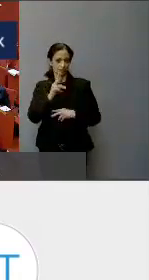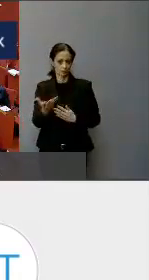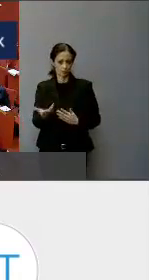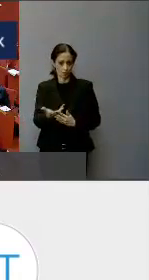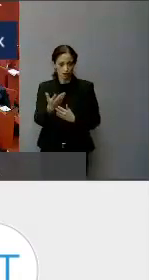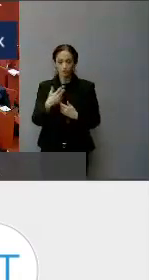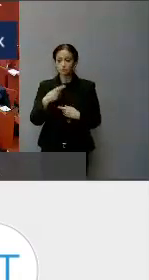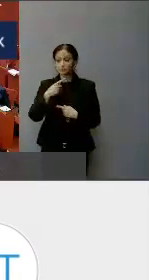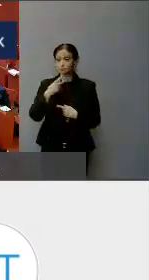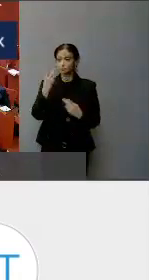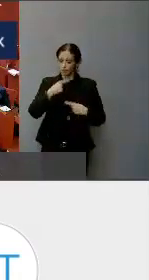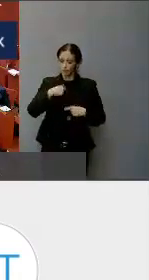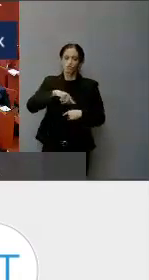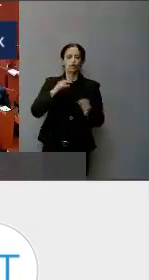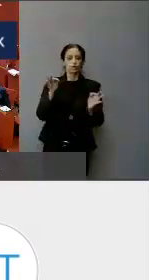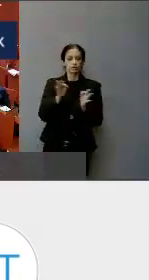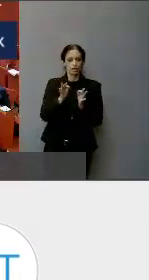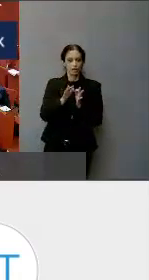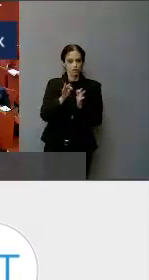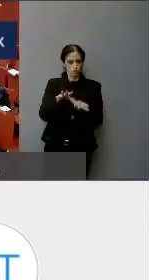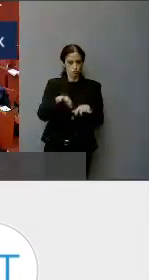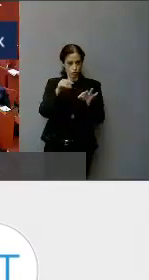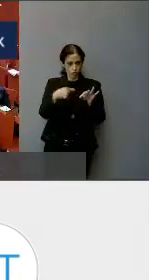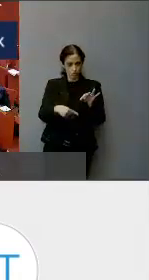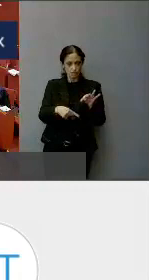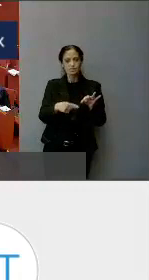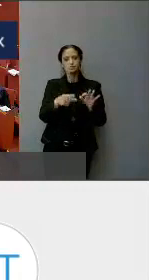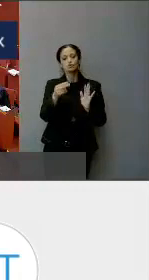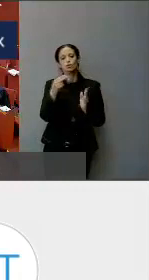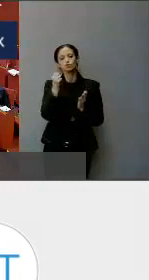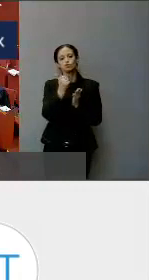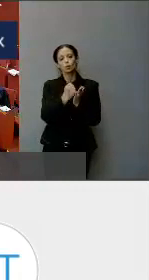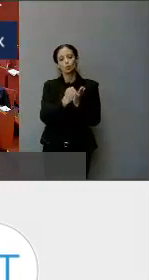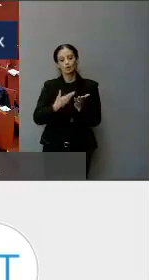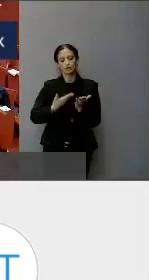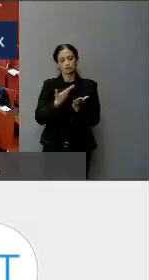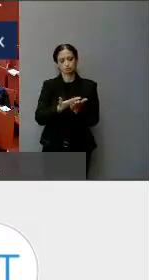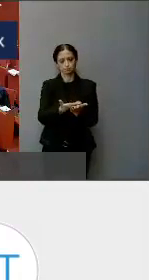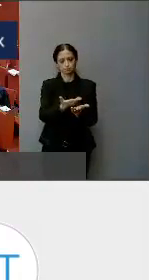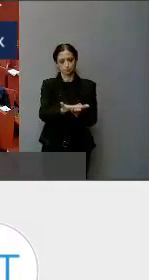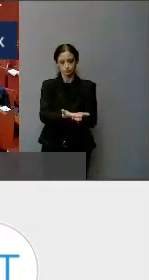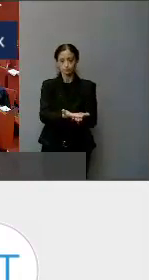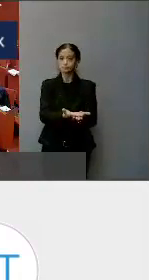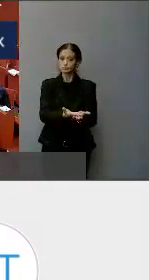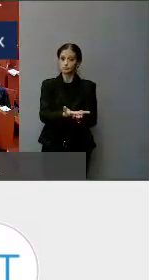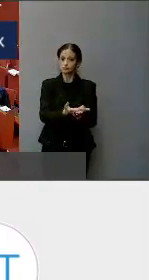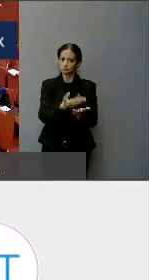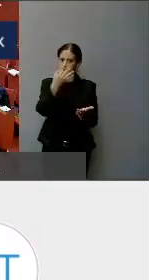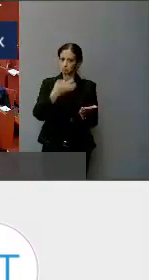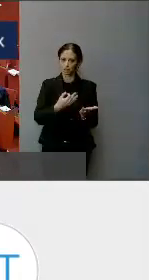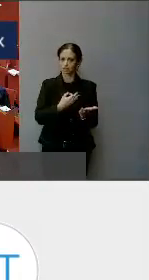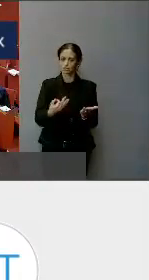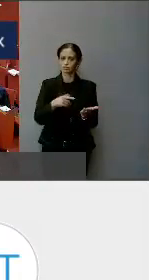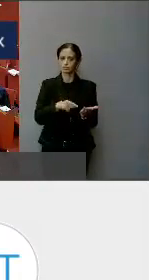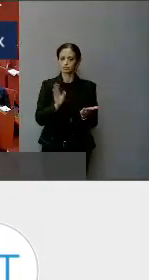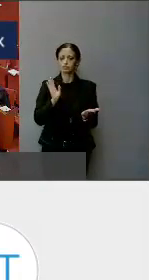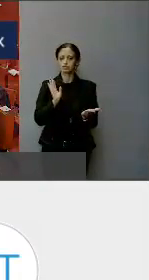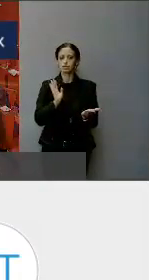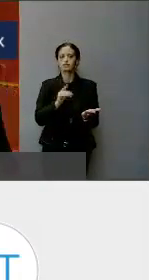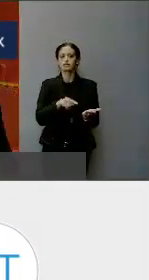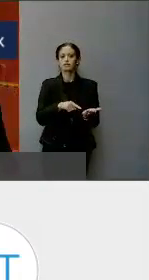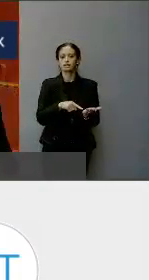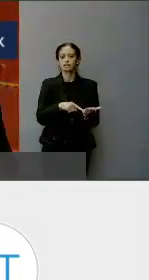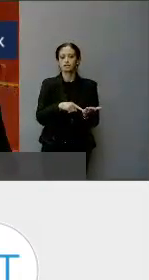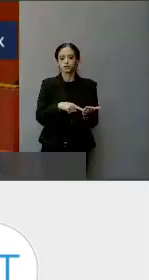in questa sospensiva i documenti che sono stati presentati sono assolutamente puntuali e hanno messo in